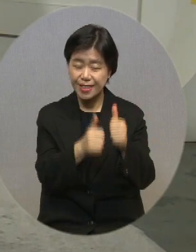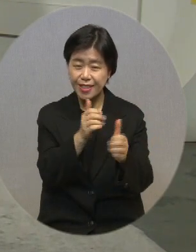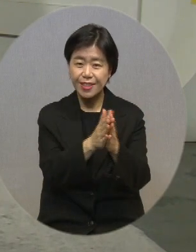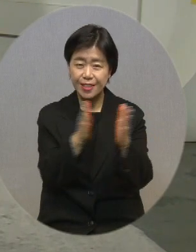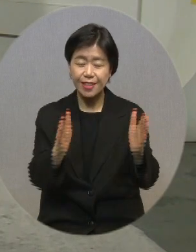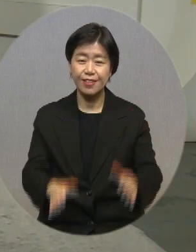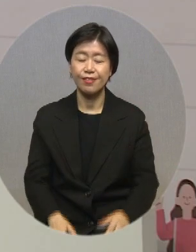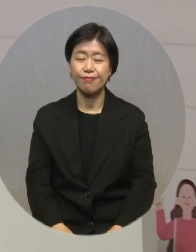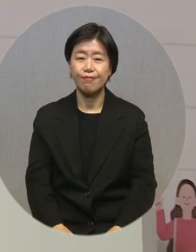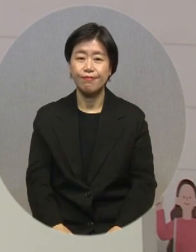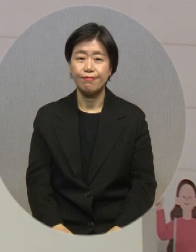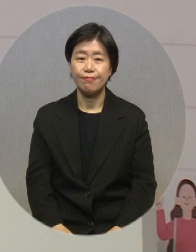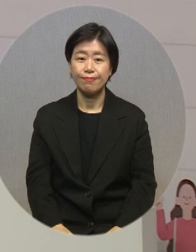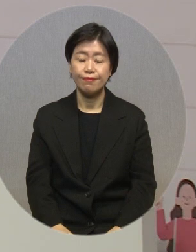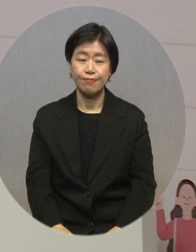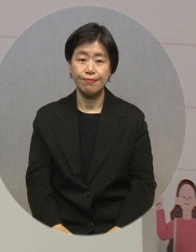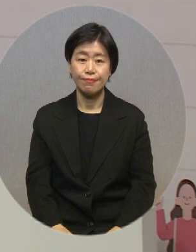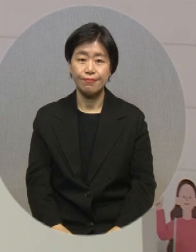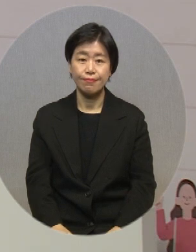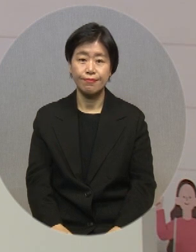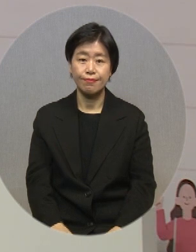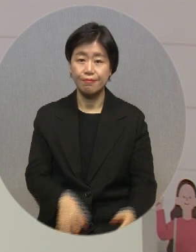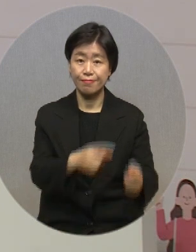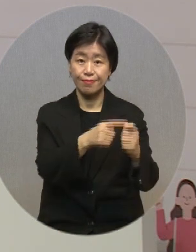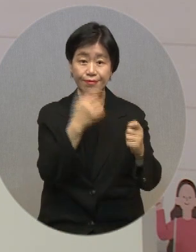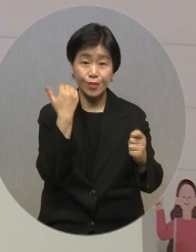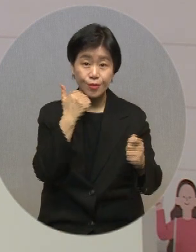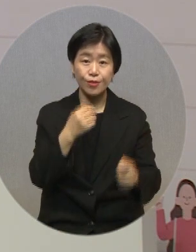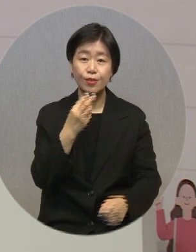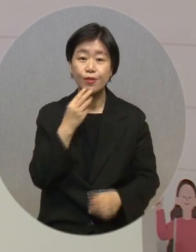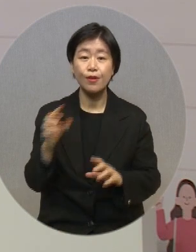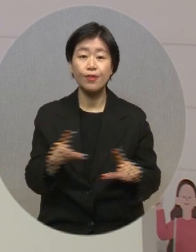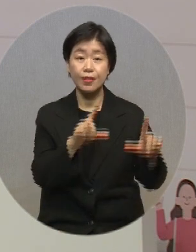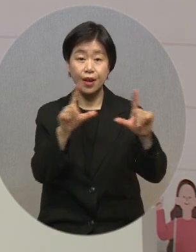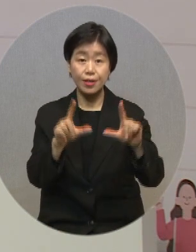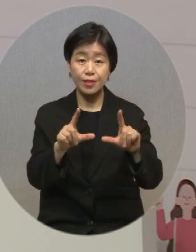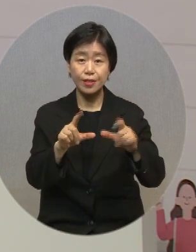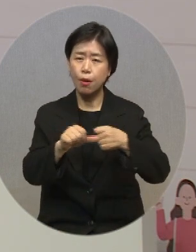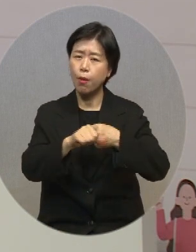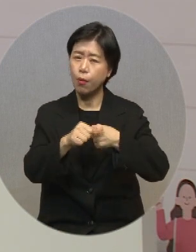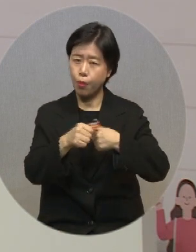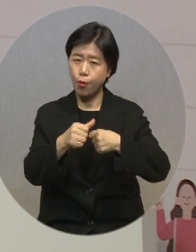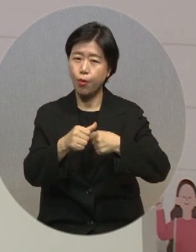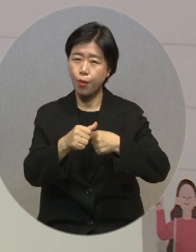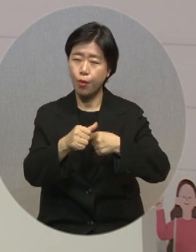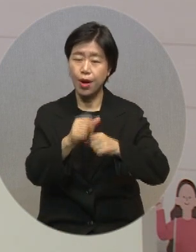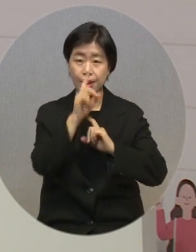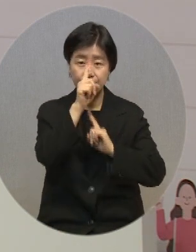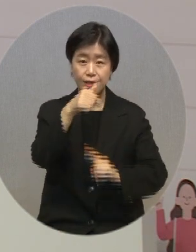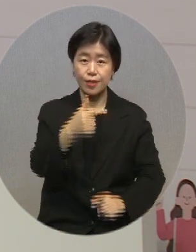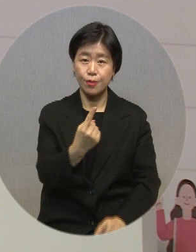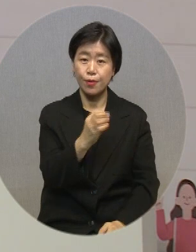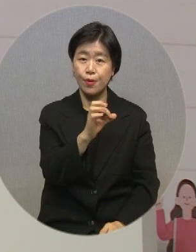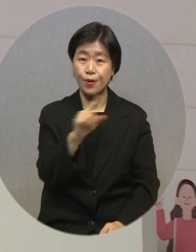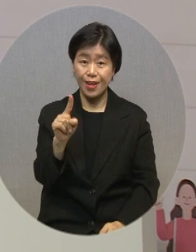시작합니다. 장애인 부문 첫 번째 출연자는 서울에 거주하는 초등학교 5학년 학생입니다. 이노아